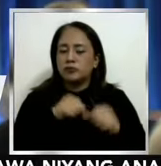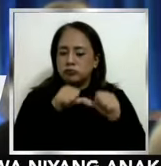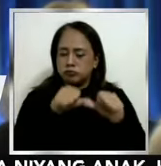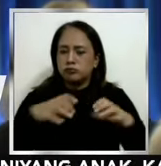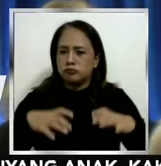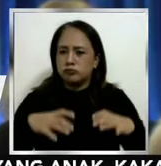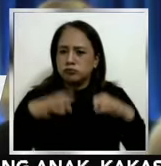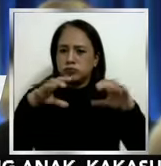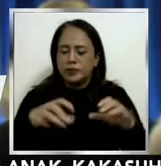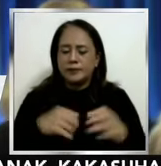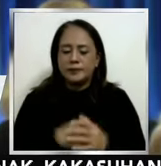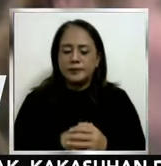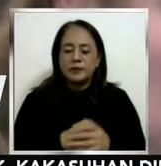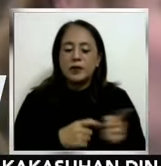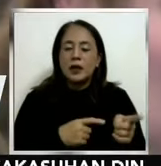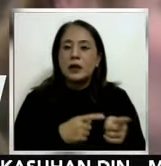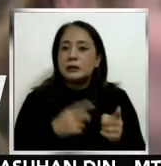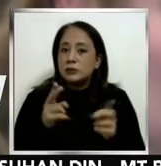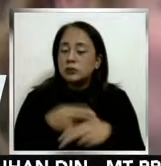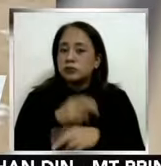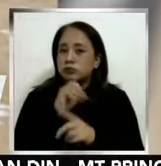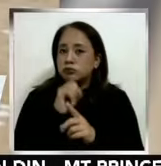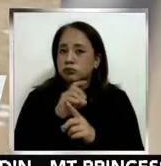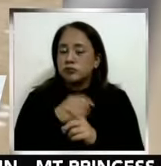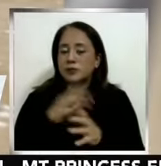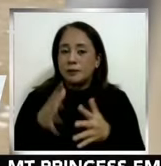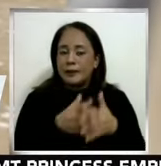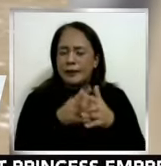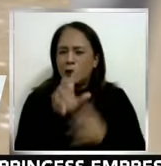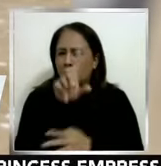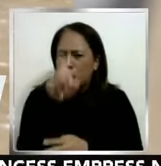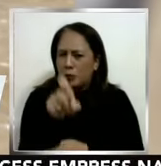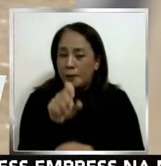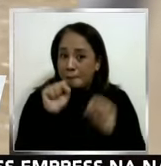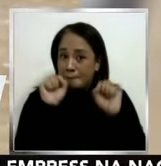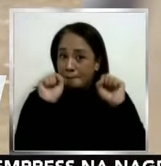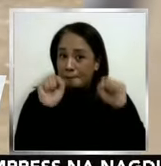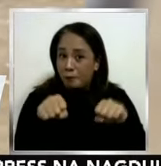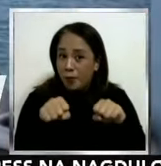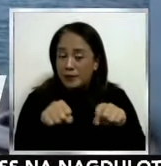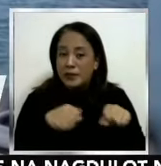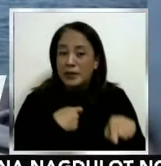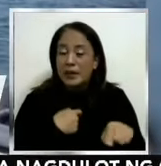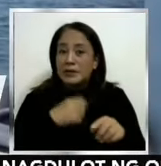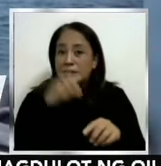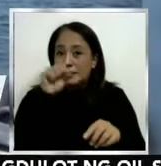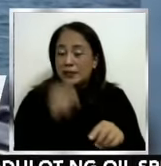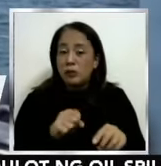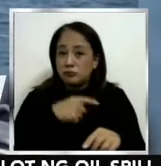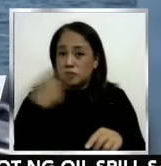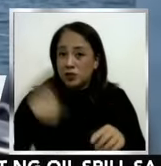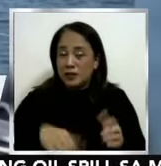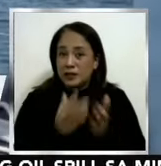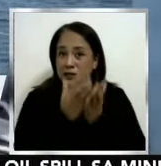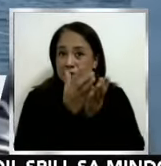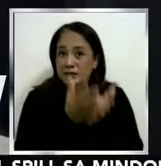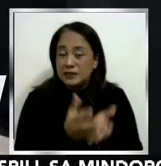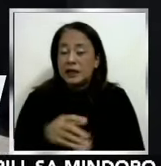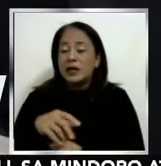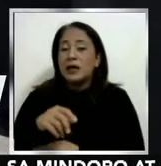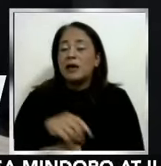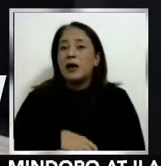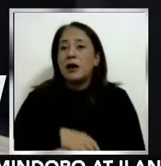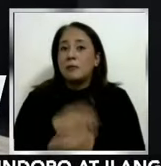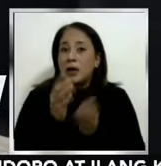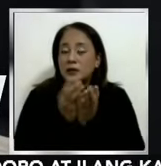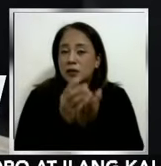Sa isang briefing sa Amerika, natanong kung posible bang dumaan sa South China Sea ang mga nuclear-powered submarine. Hindi